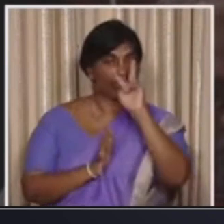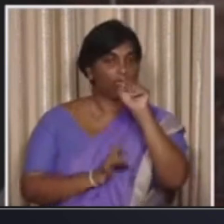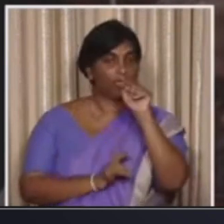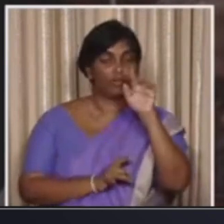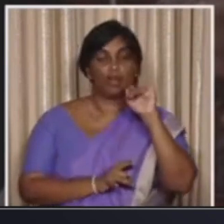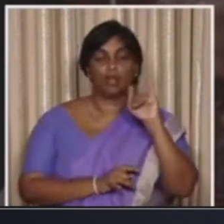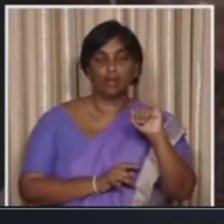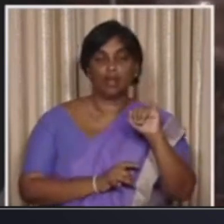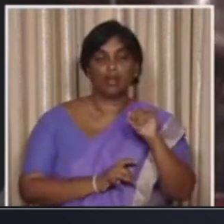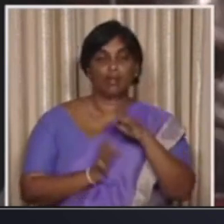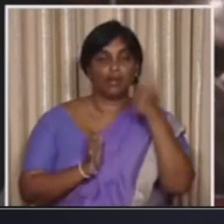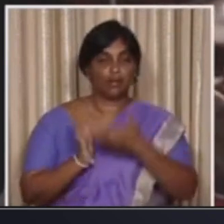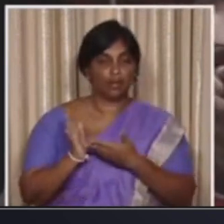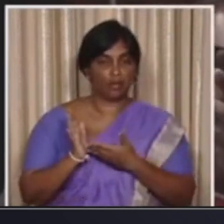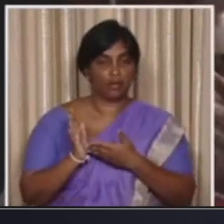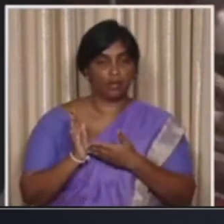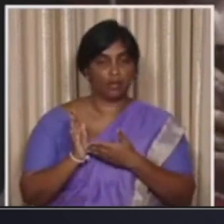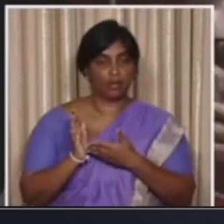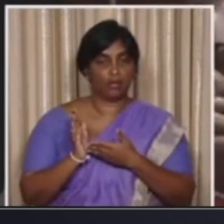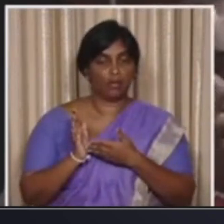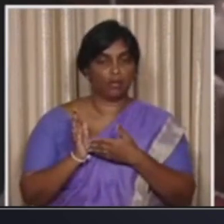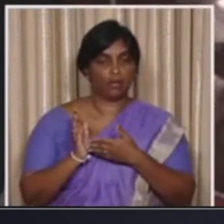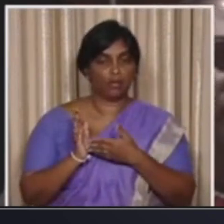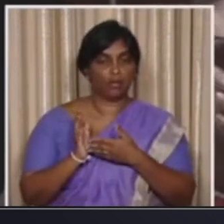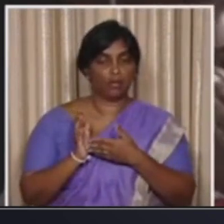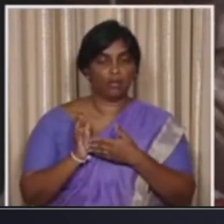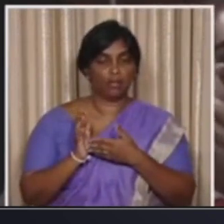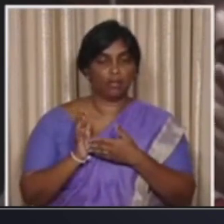2.6යි මේ වටිනාකම එහෙ කියන්නේ ගරු සභාපතිතුමනි